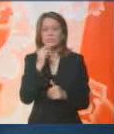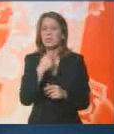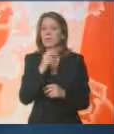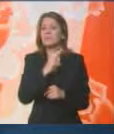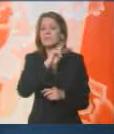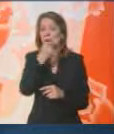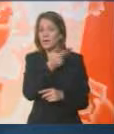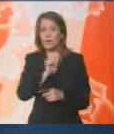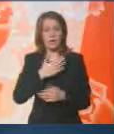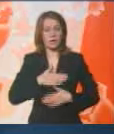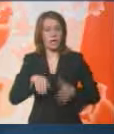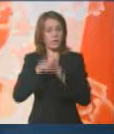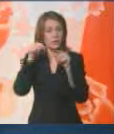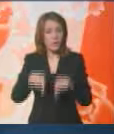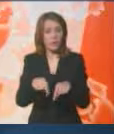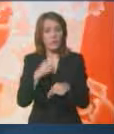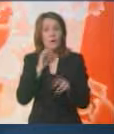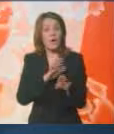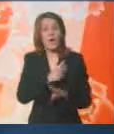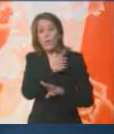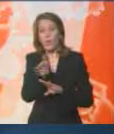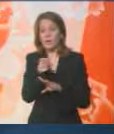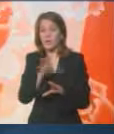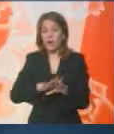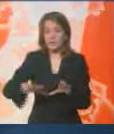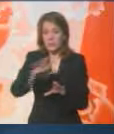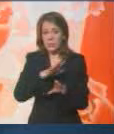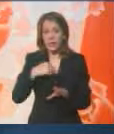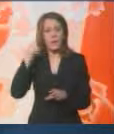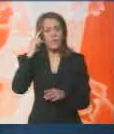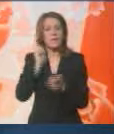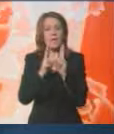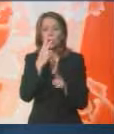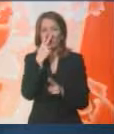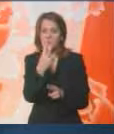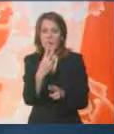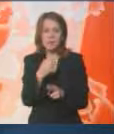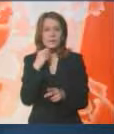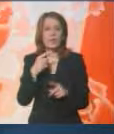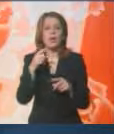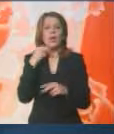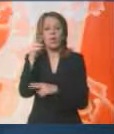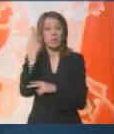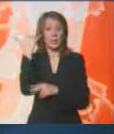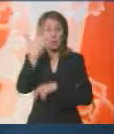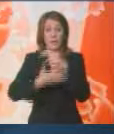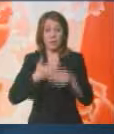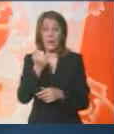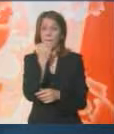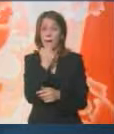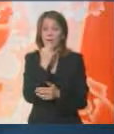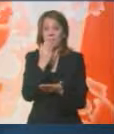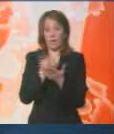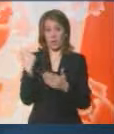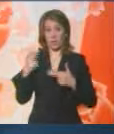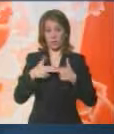stranih investitora kojih polako ulaze u ovaj sektor. Podsjetio bih vas kako je izgledalo hotelijerstvo pre 5 godina. Privatni sektor je tek